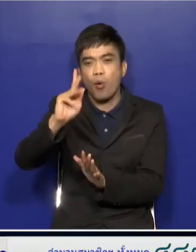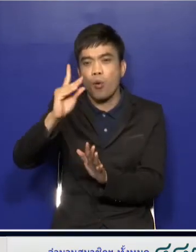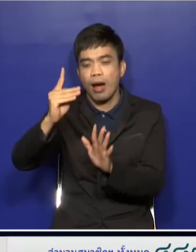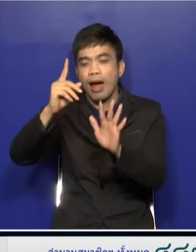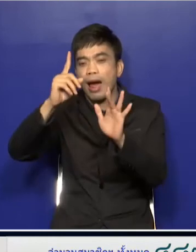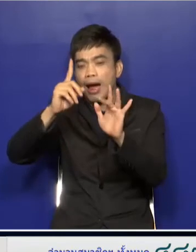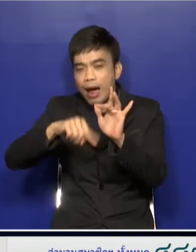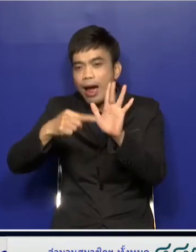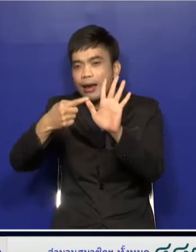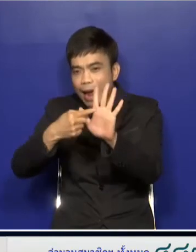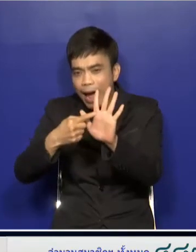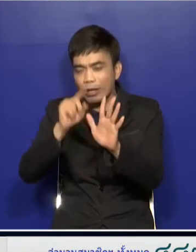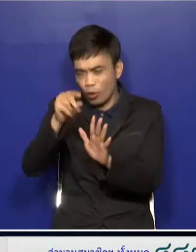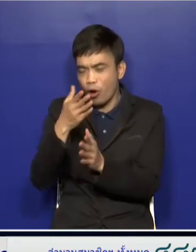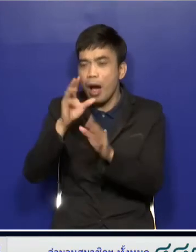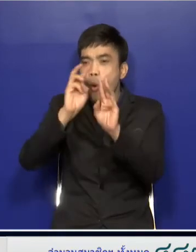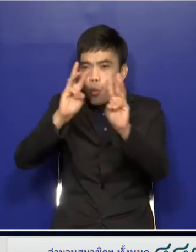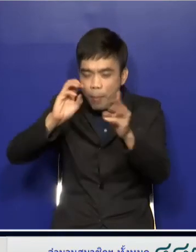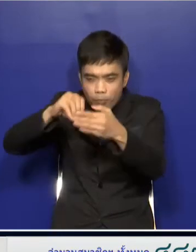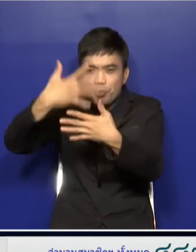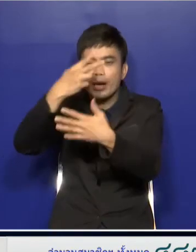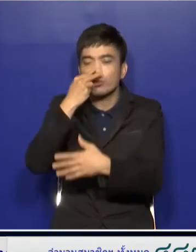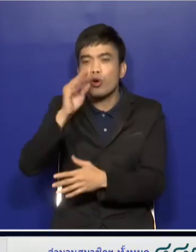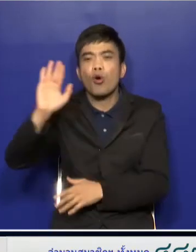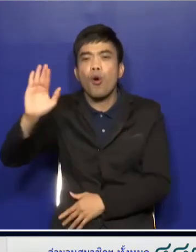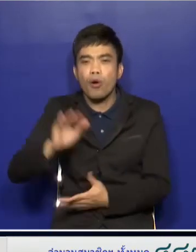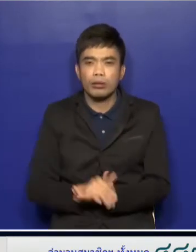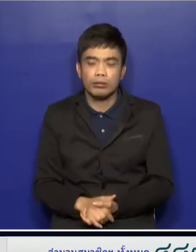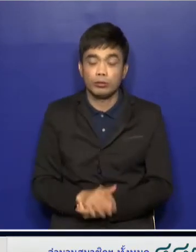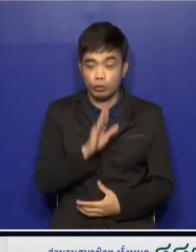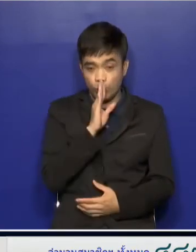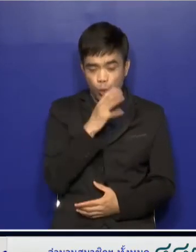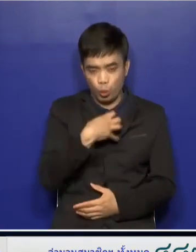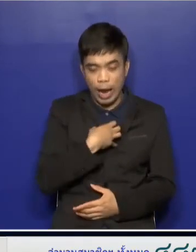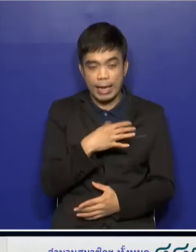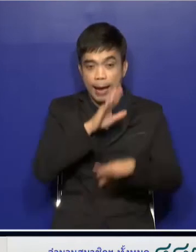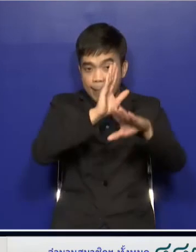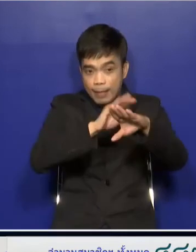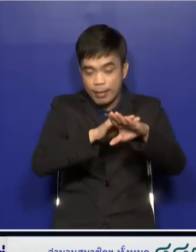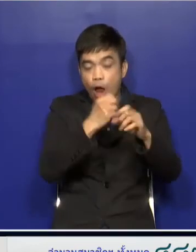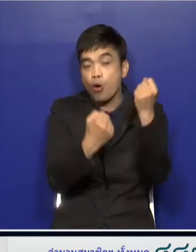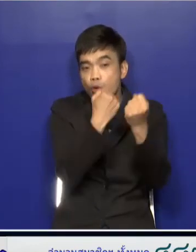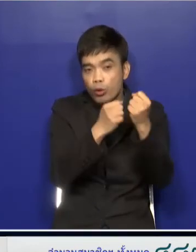มมติว่าเราไปภูเก็ตครับถ้าผมจะใช้ride sharing app เนี่ยในการเรียกรถเนี่ยเราใช้แอปต่างประเทศครับ